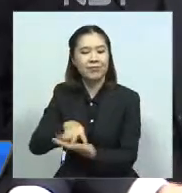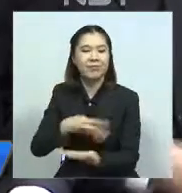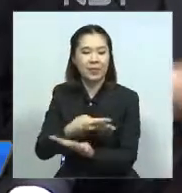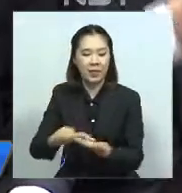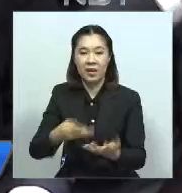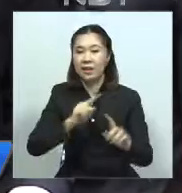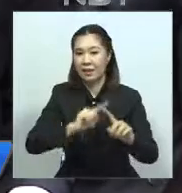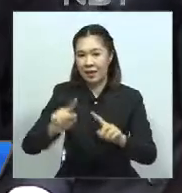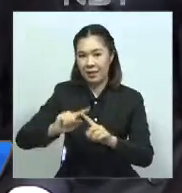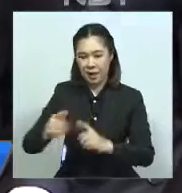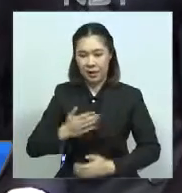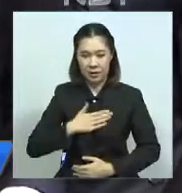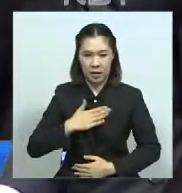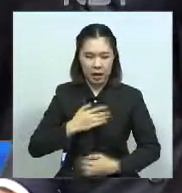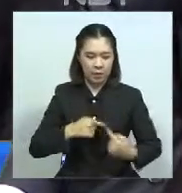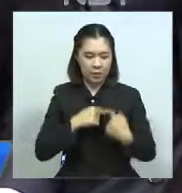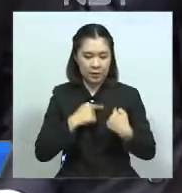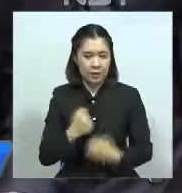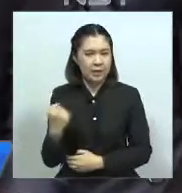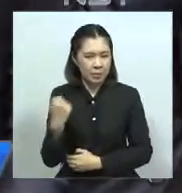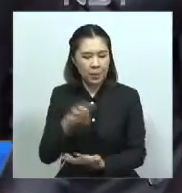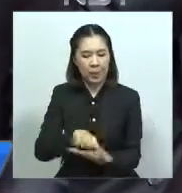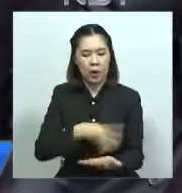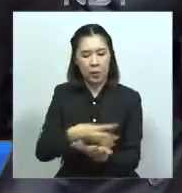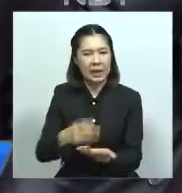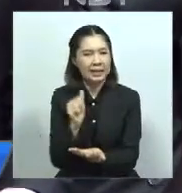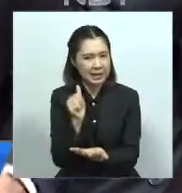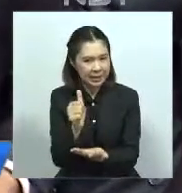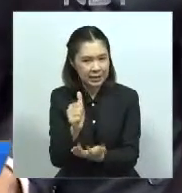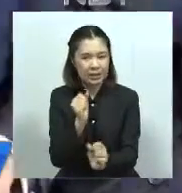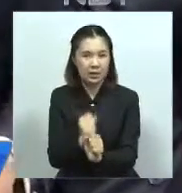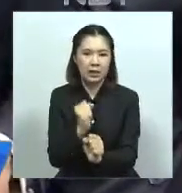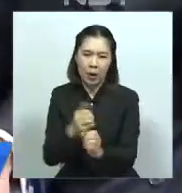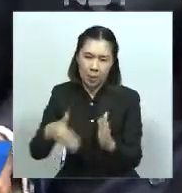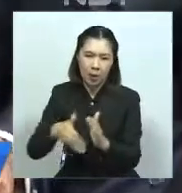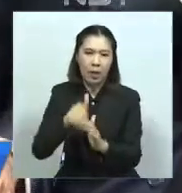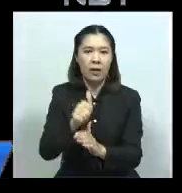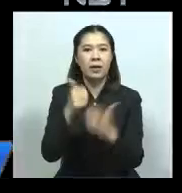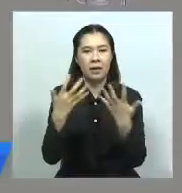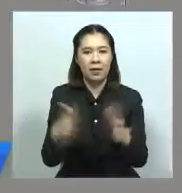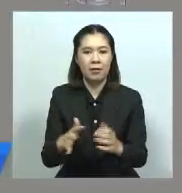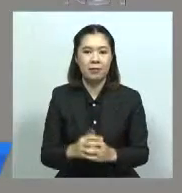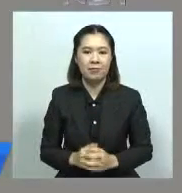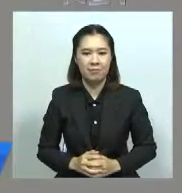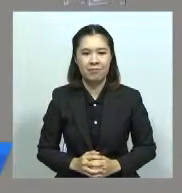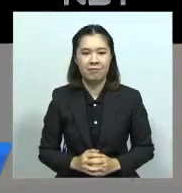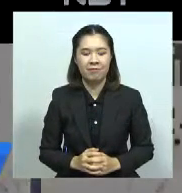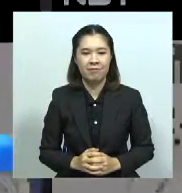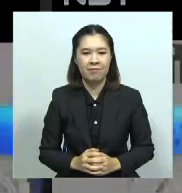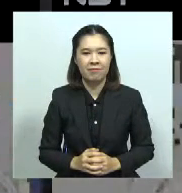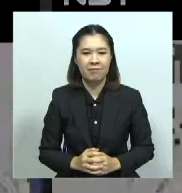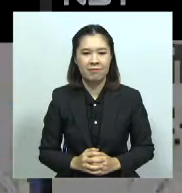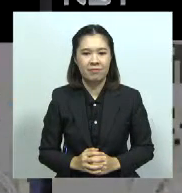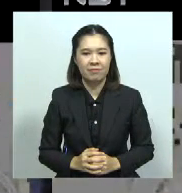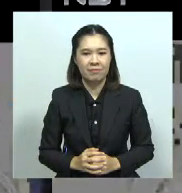างๆซึ่งเรามีความเชื่อมั่นว่าเป็นนโยบายที่ดีแล้วก็ประสบความสำเร็จมาแล้วนะครับต่